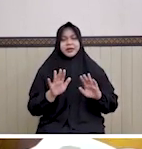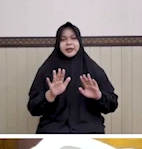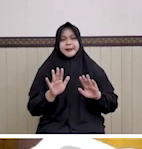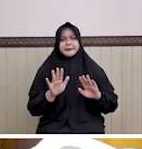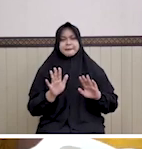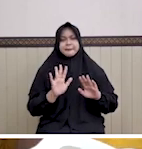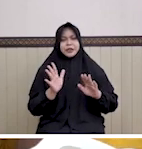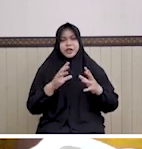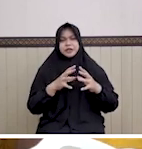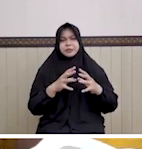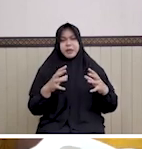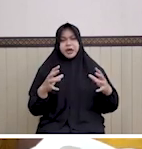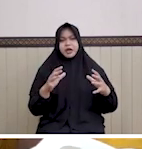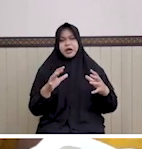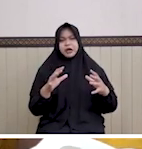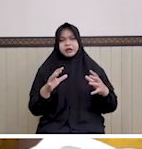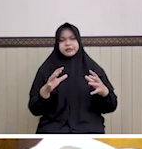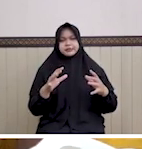sebanyak